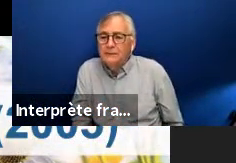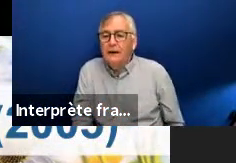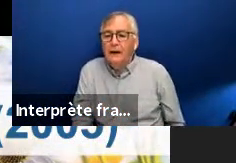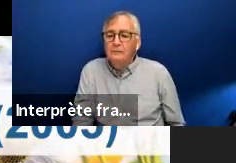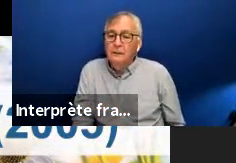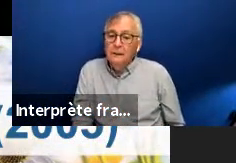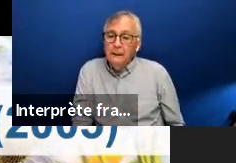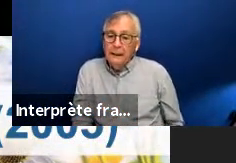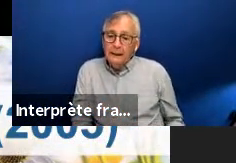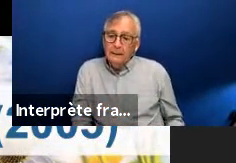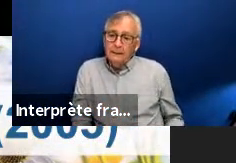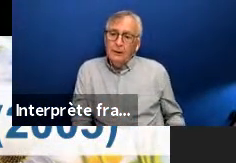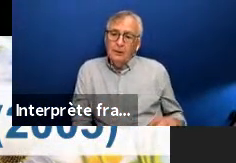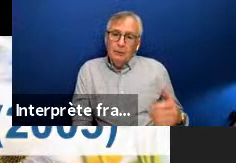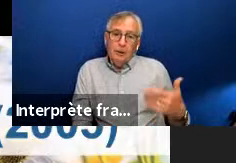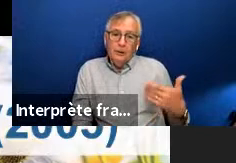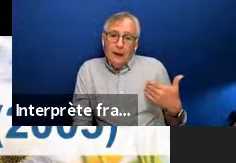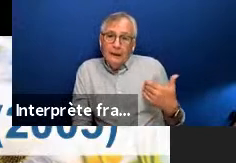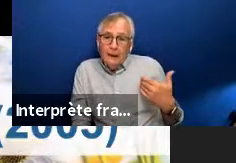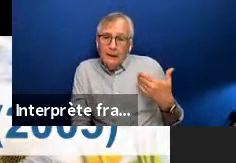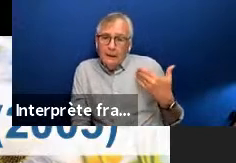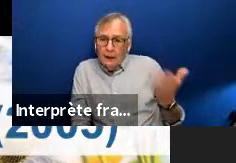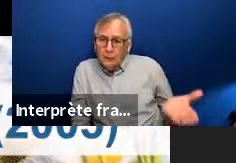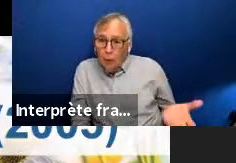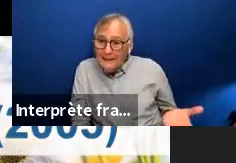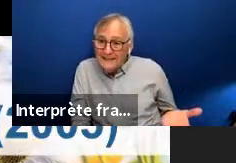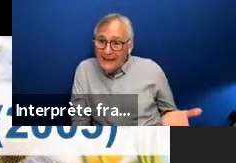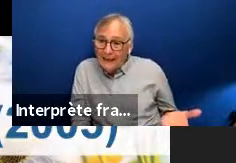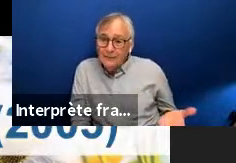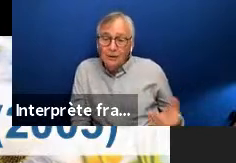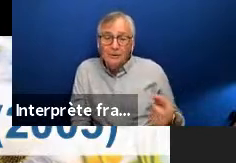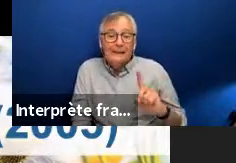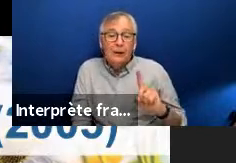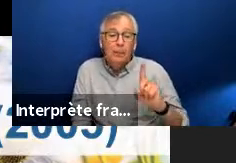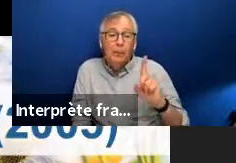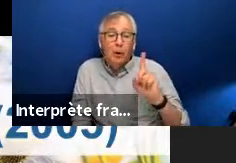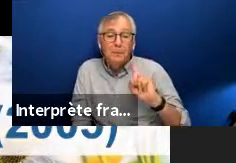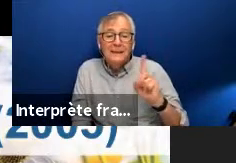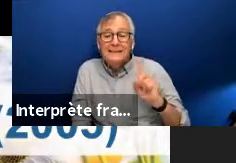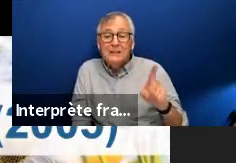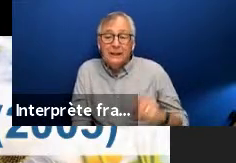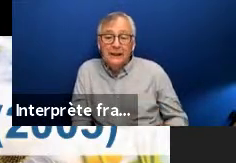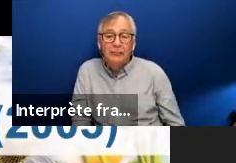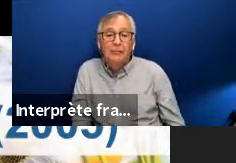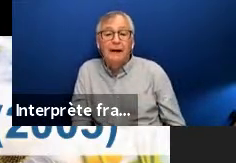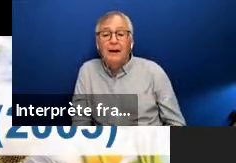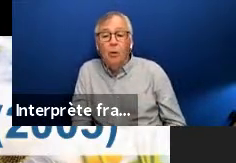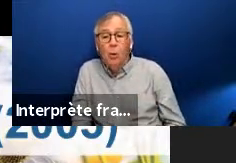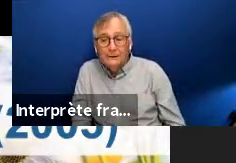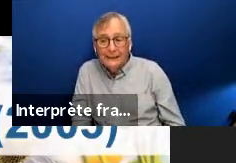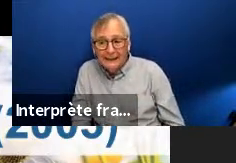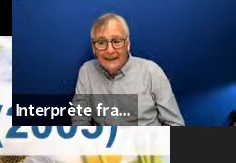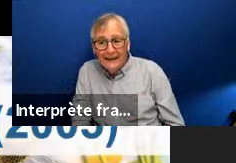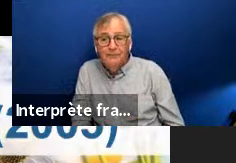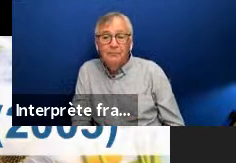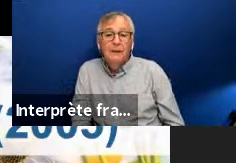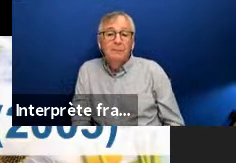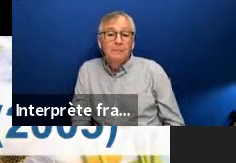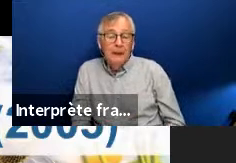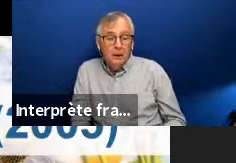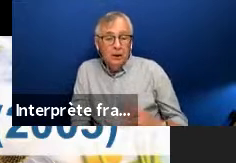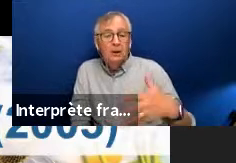forme différente. Et en 2005, donc ça a été le premier dictionnaire franco-ontarien